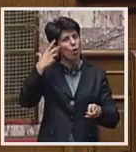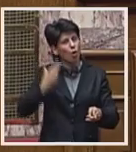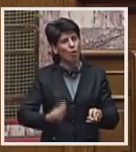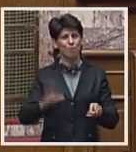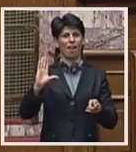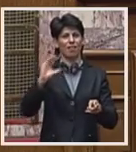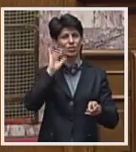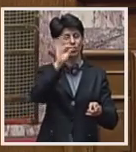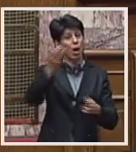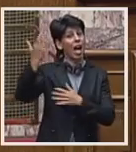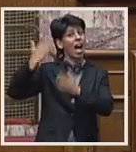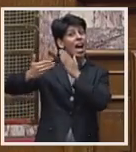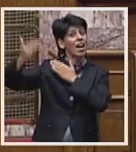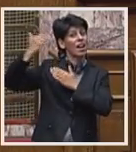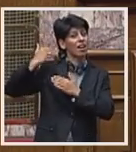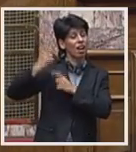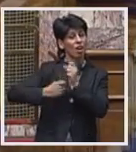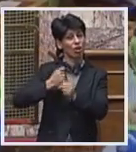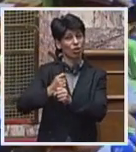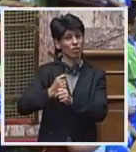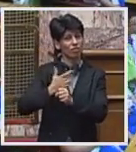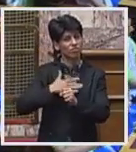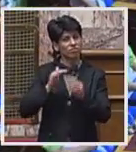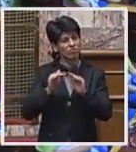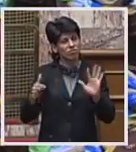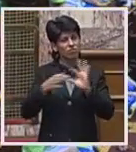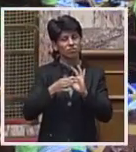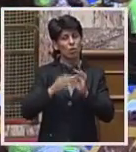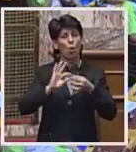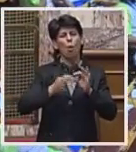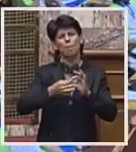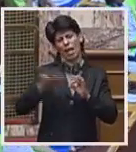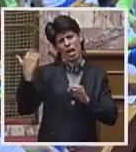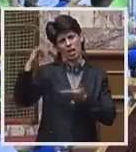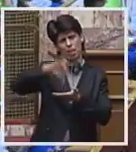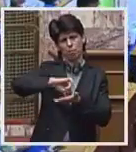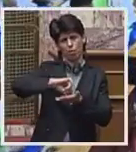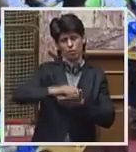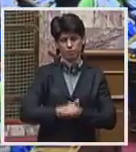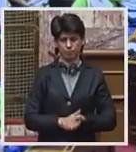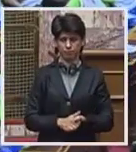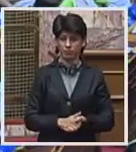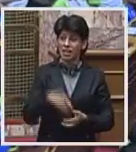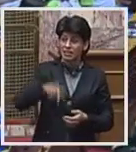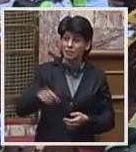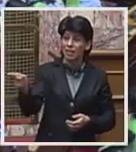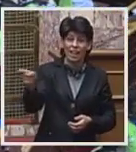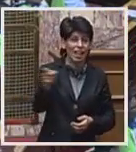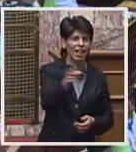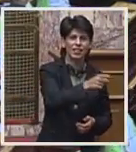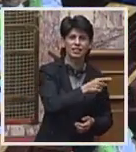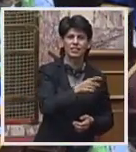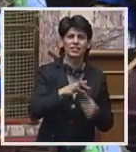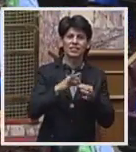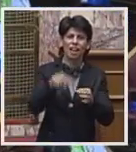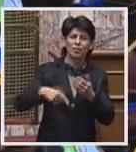των Ολυμπιακών Αγώνων που διεξάγονταν στην Ολυμπία, στην αρχαία Ολυμπία. Σήμερα εσείς συνεχίζετε αυτή